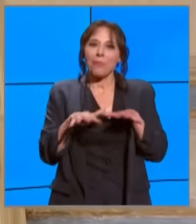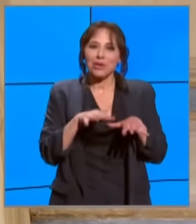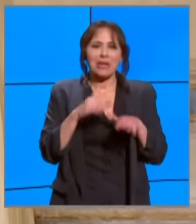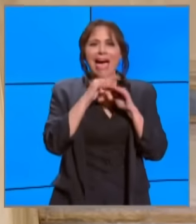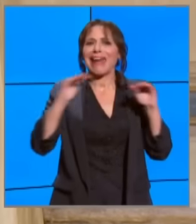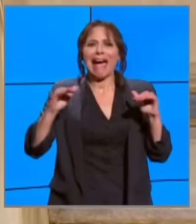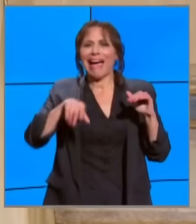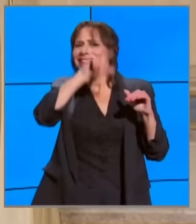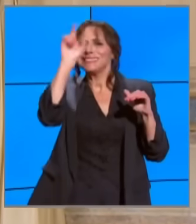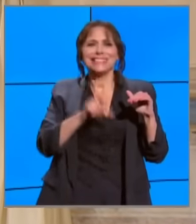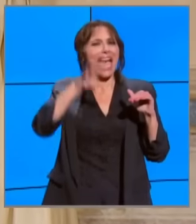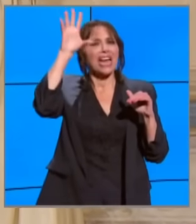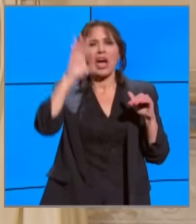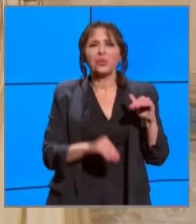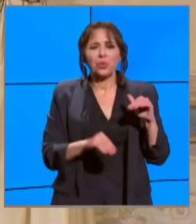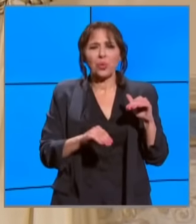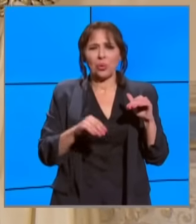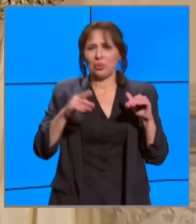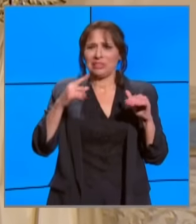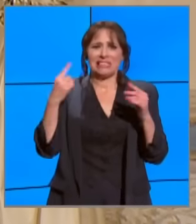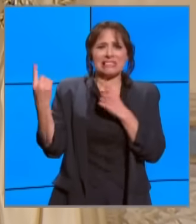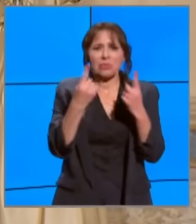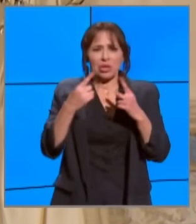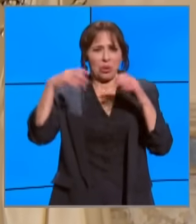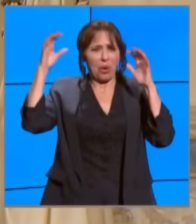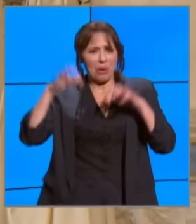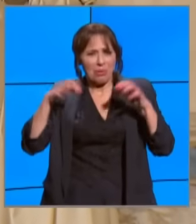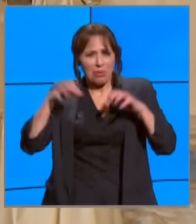tutta Italia che sui luoghi devastati dall'alluvione